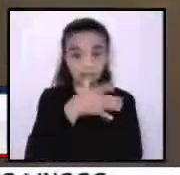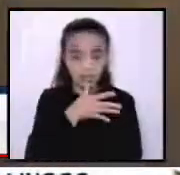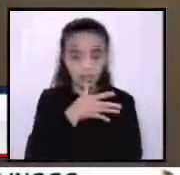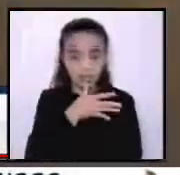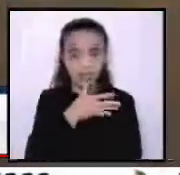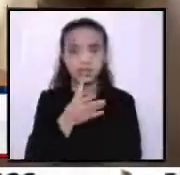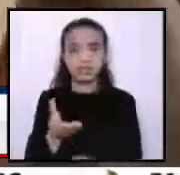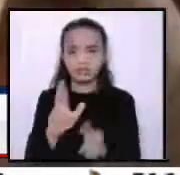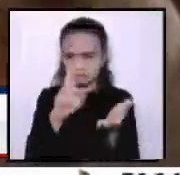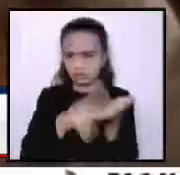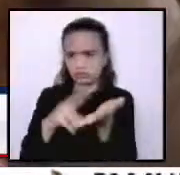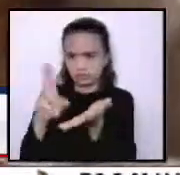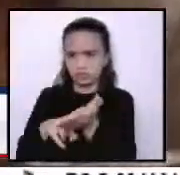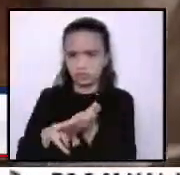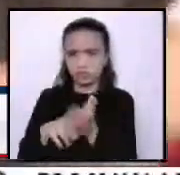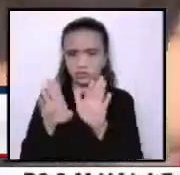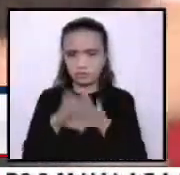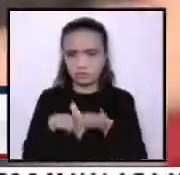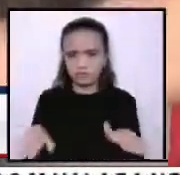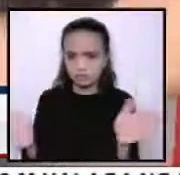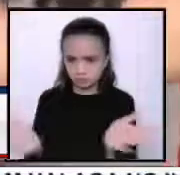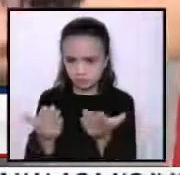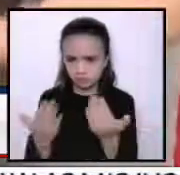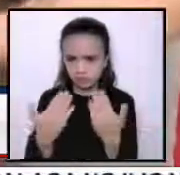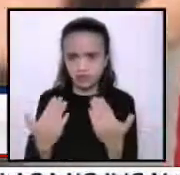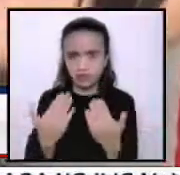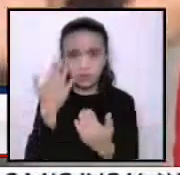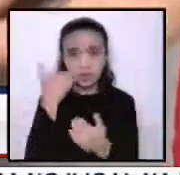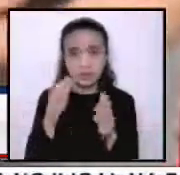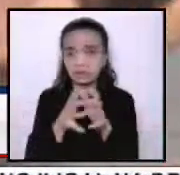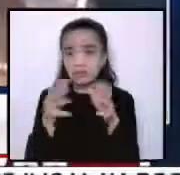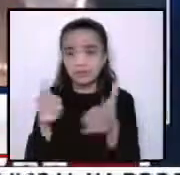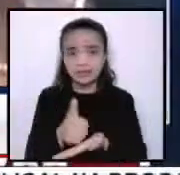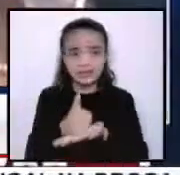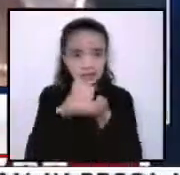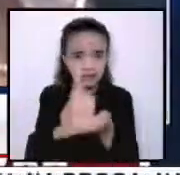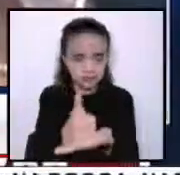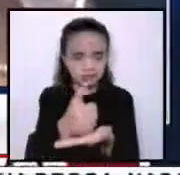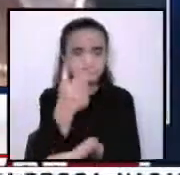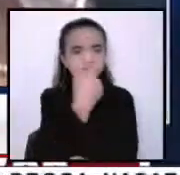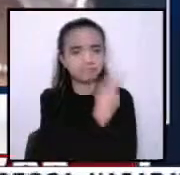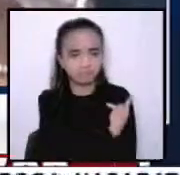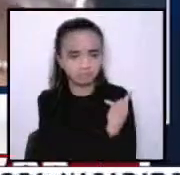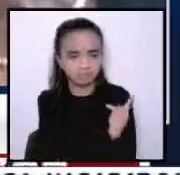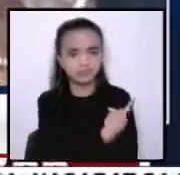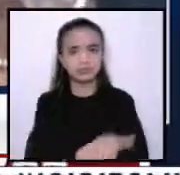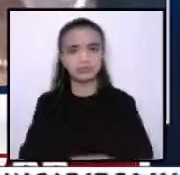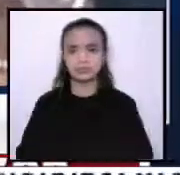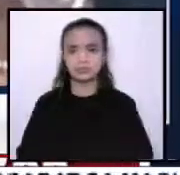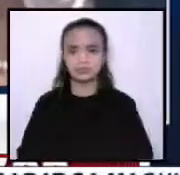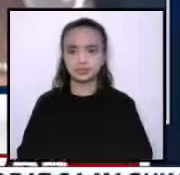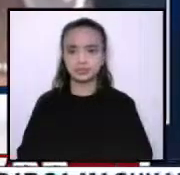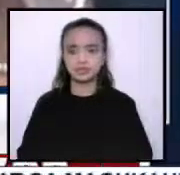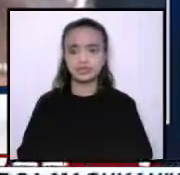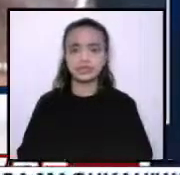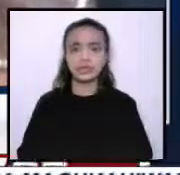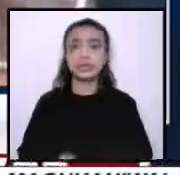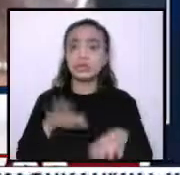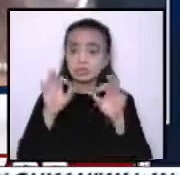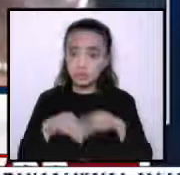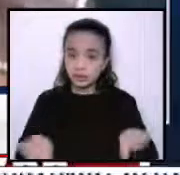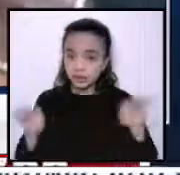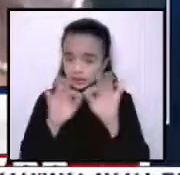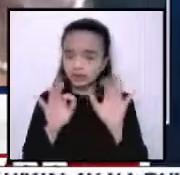ang kanilang mga anak, lalo na at malaking tulong ang bakuna sa mga bata. Importanteng maproteksyonan